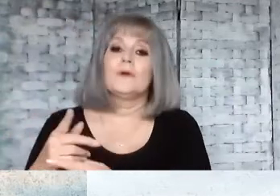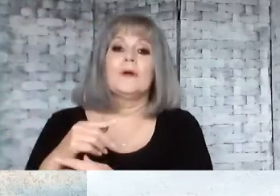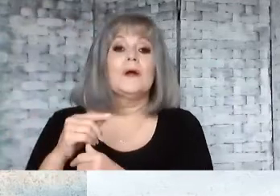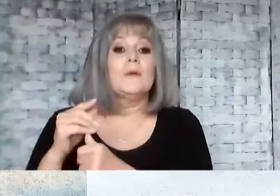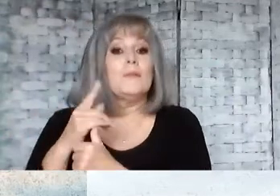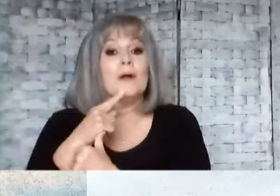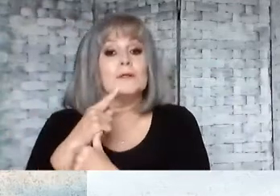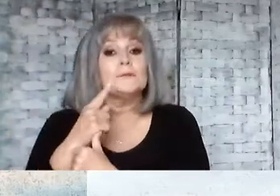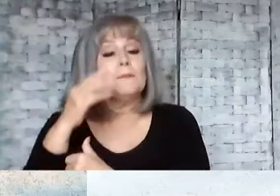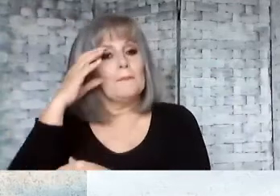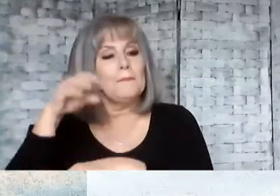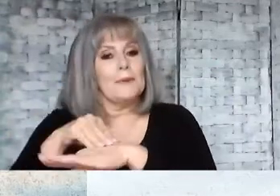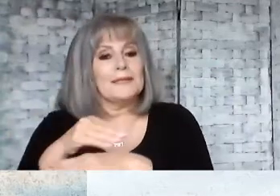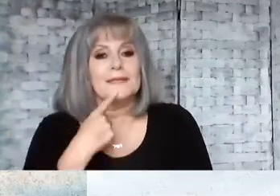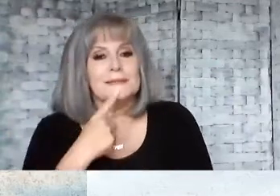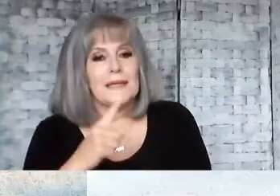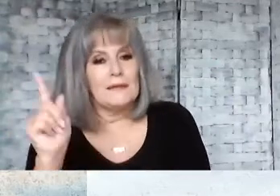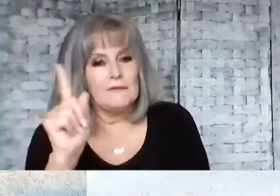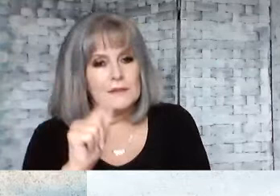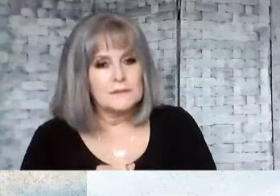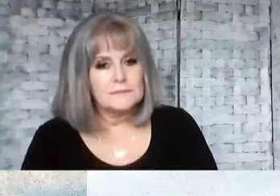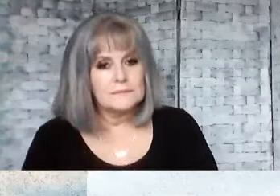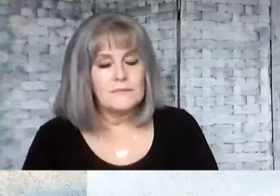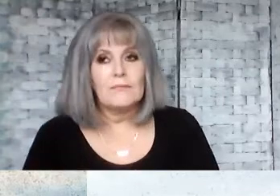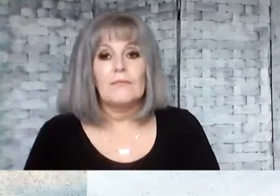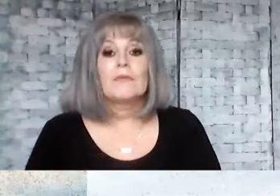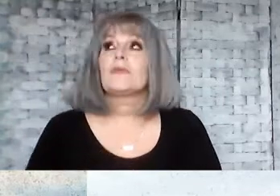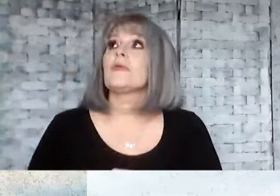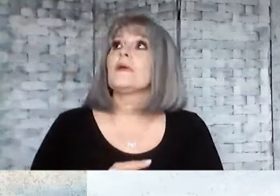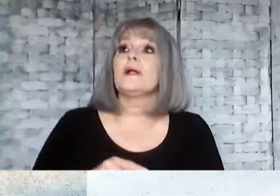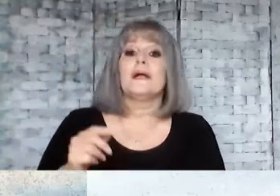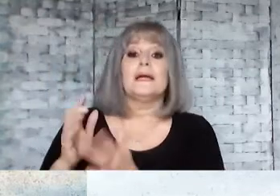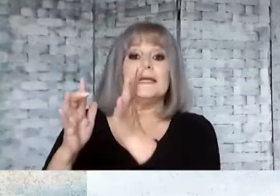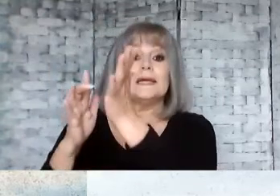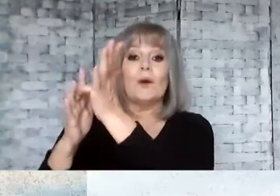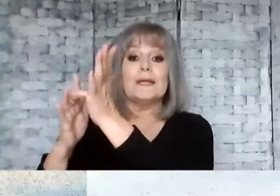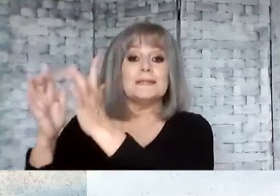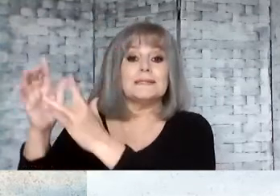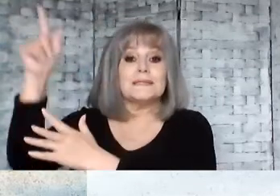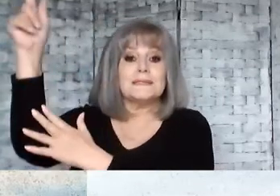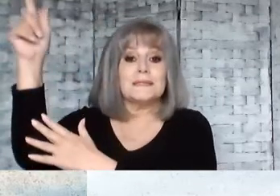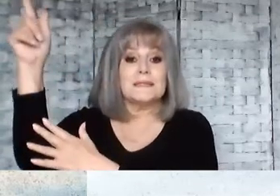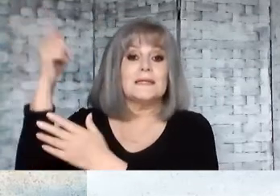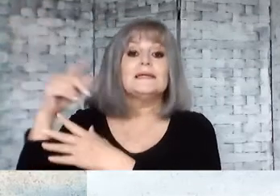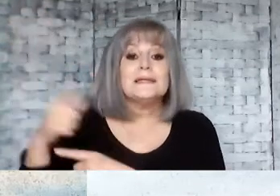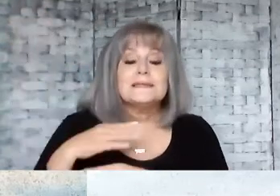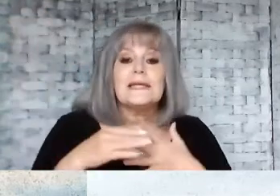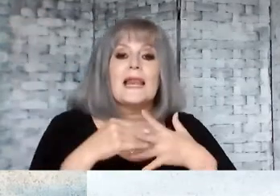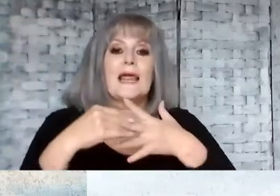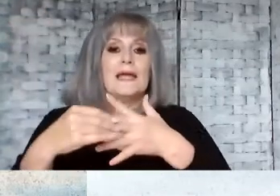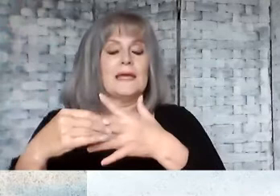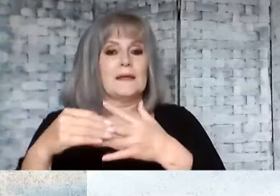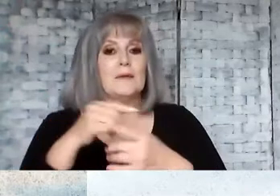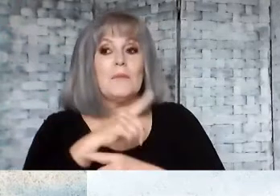met die apostels doen toe Petrus sê dat Jesus die leier is en dat hulle saam met die Heilige Gees sy getuies